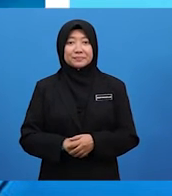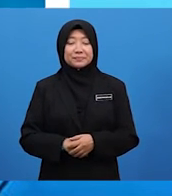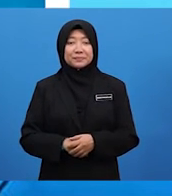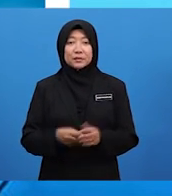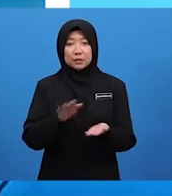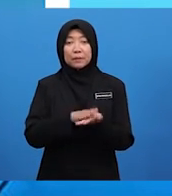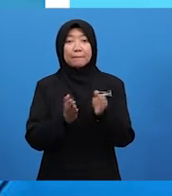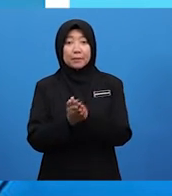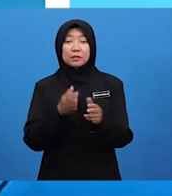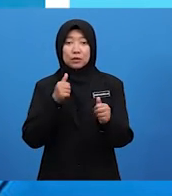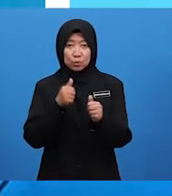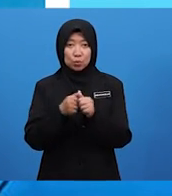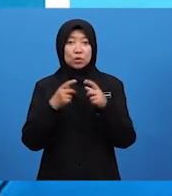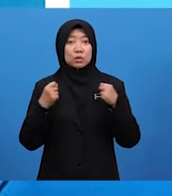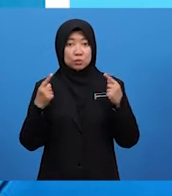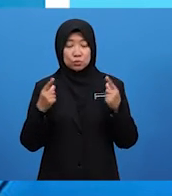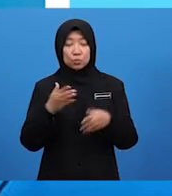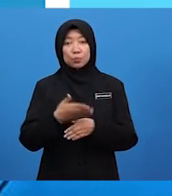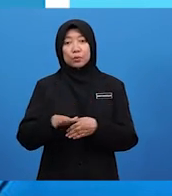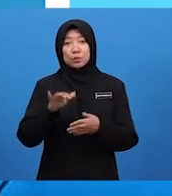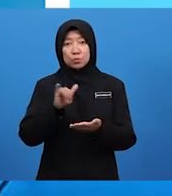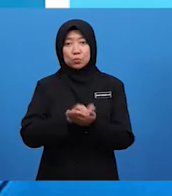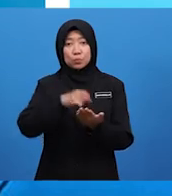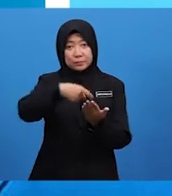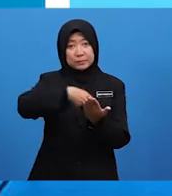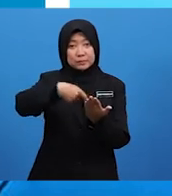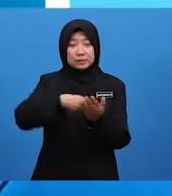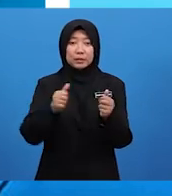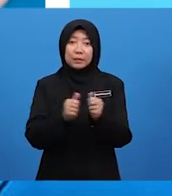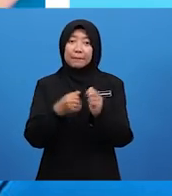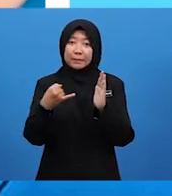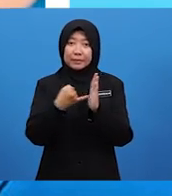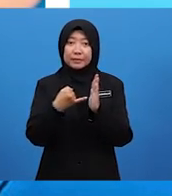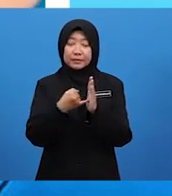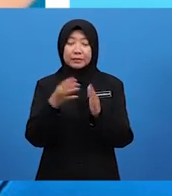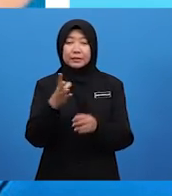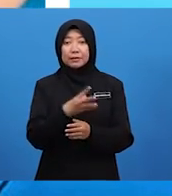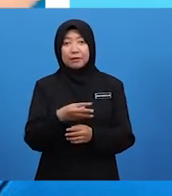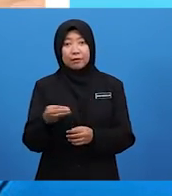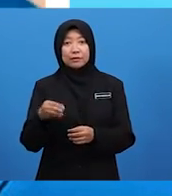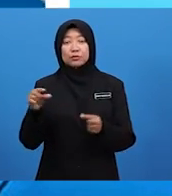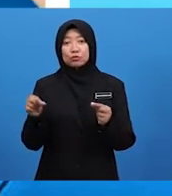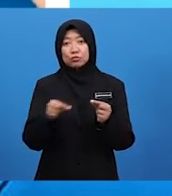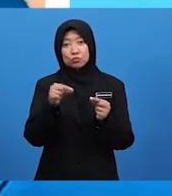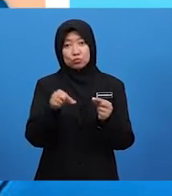Lipatkan mengikut lisu, kemudian sematkan dengan peniti dan jelujur.